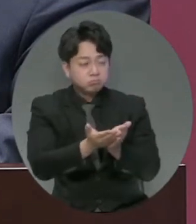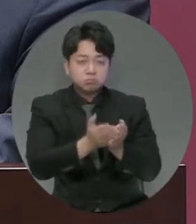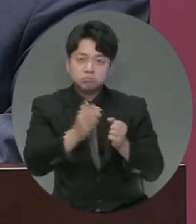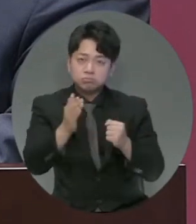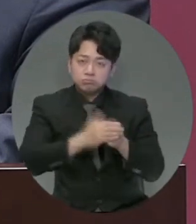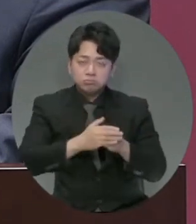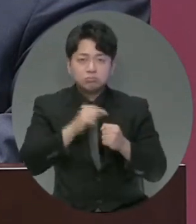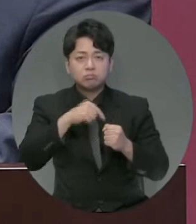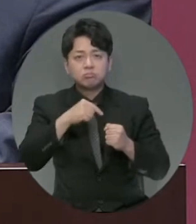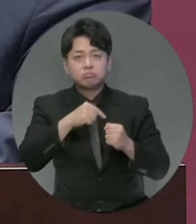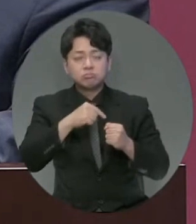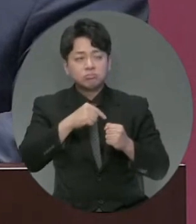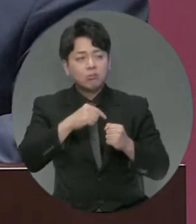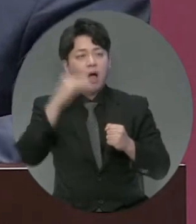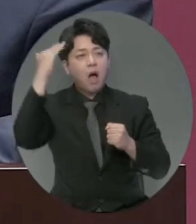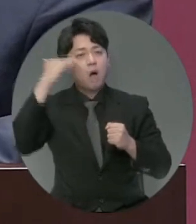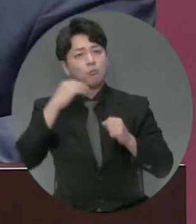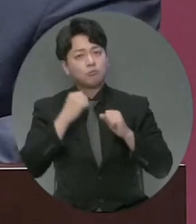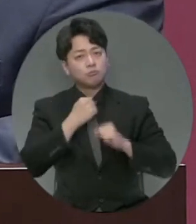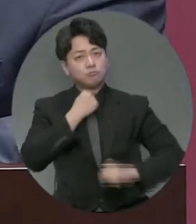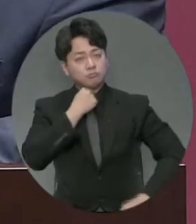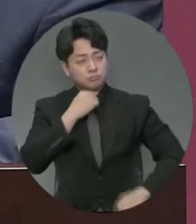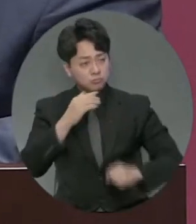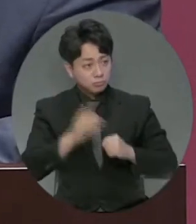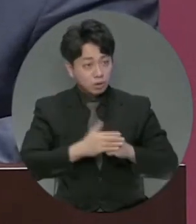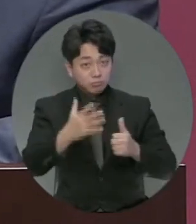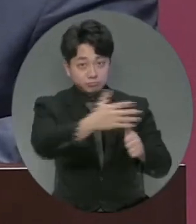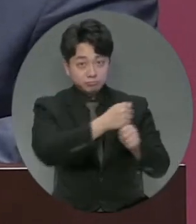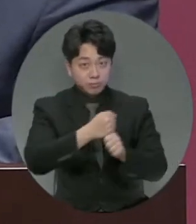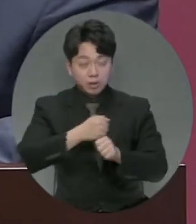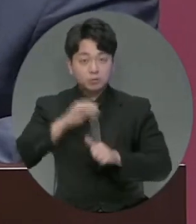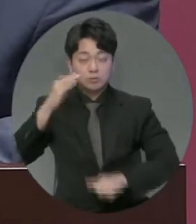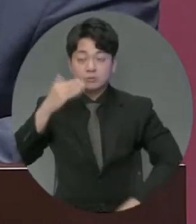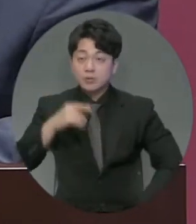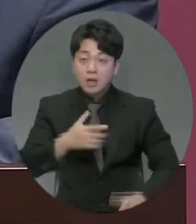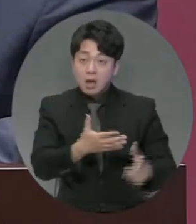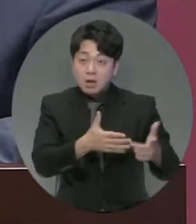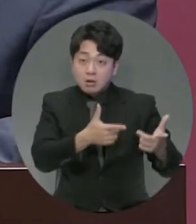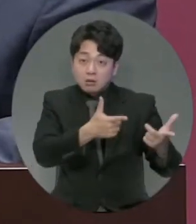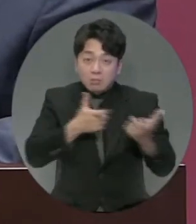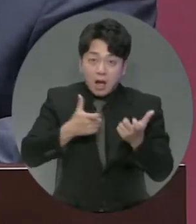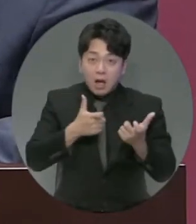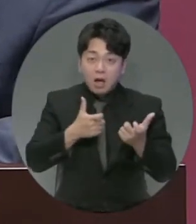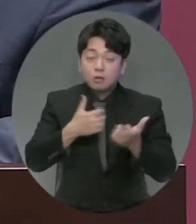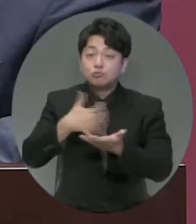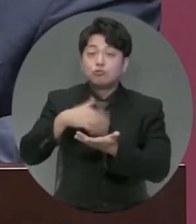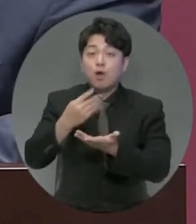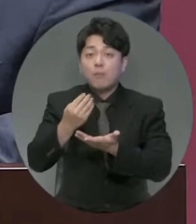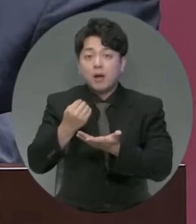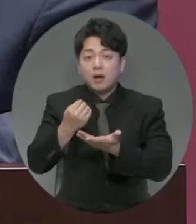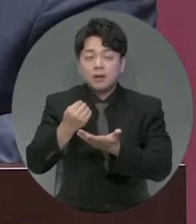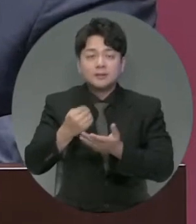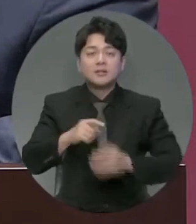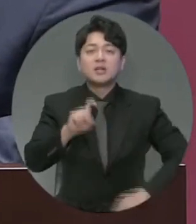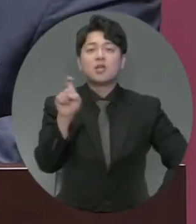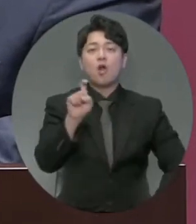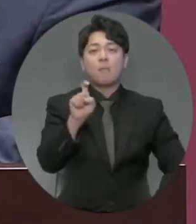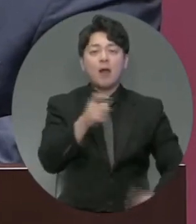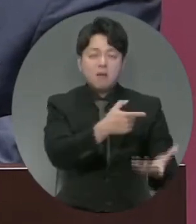보고 납포를 했었습니다. 경고사기까지 했죠? 그렇습니다. 몇 발 했나요? 10발 한 걸로 제가